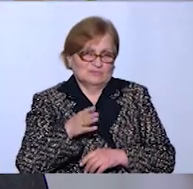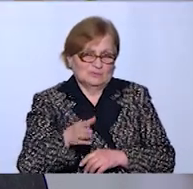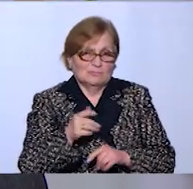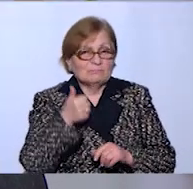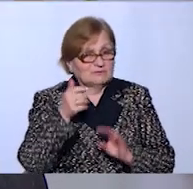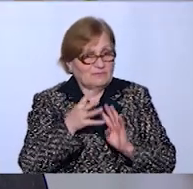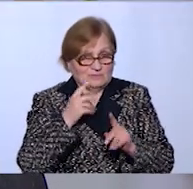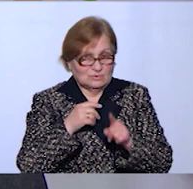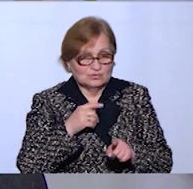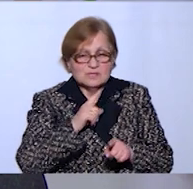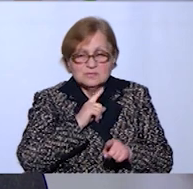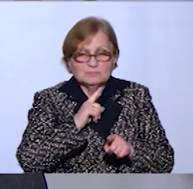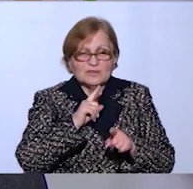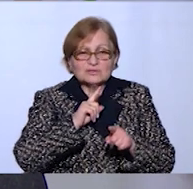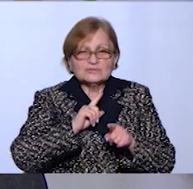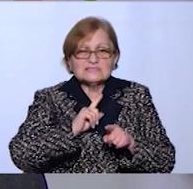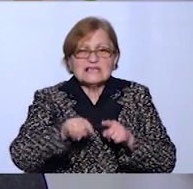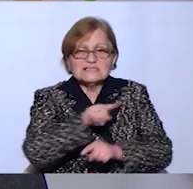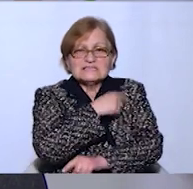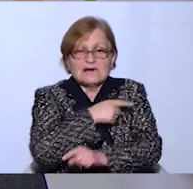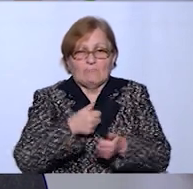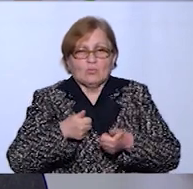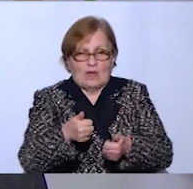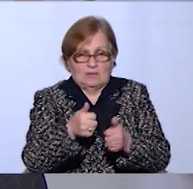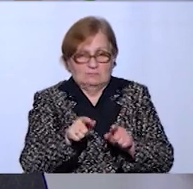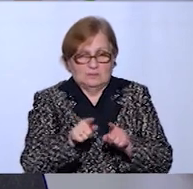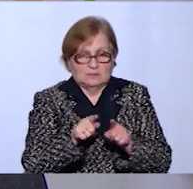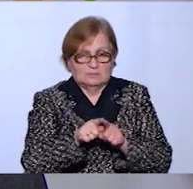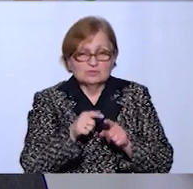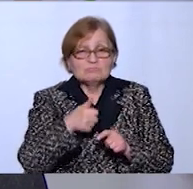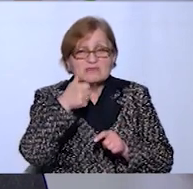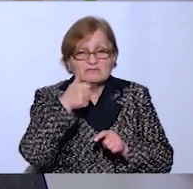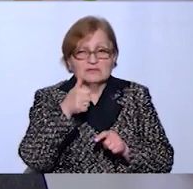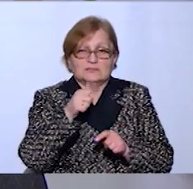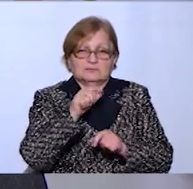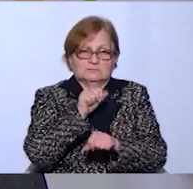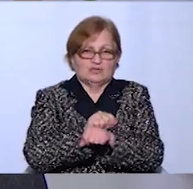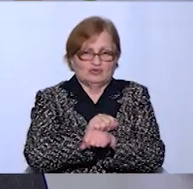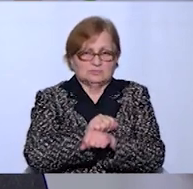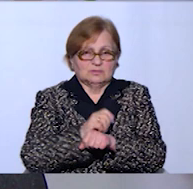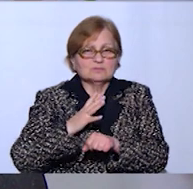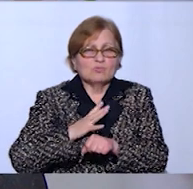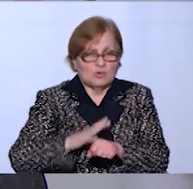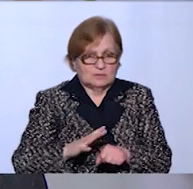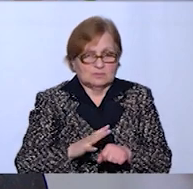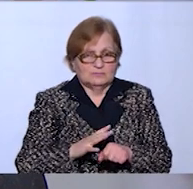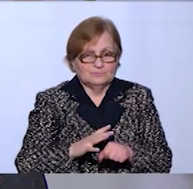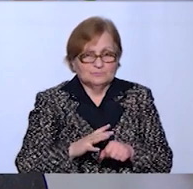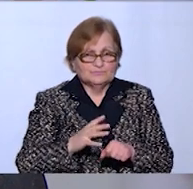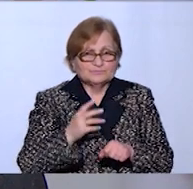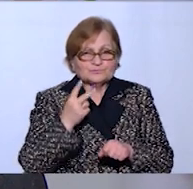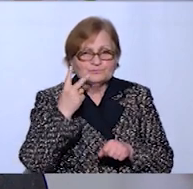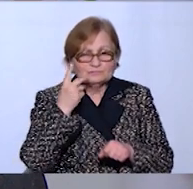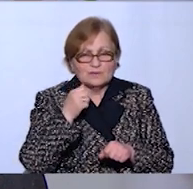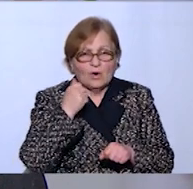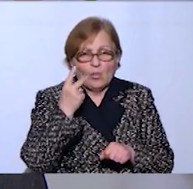შემდეგ. შობლები არიან მოდელები ბავშვებისთვის, ხო? ძალიან ხშირად ჩვენ ბავშვებს ვთხოვთ იმდენს,